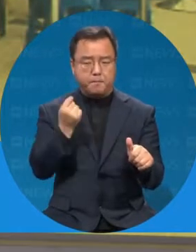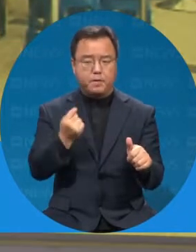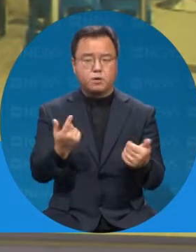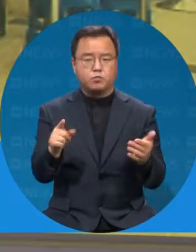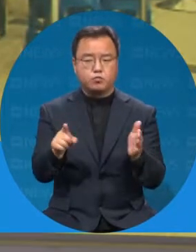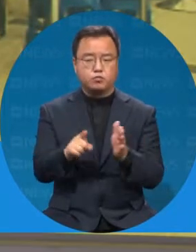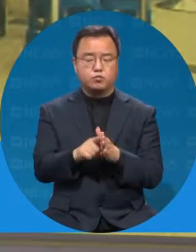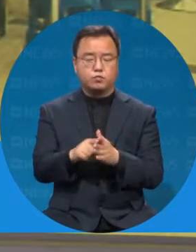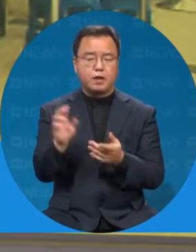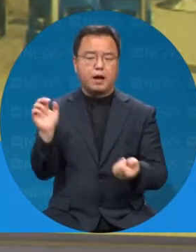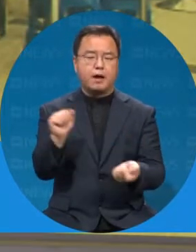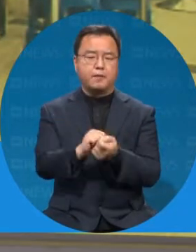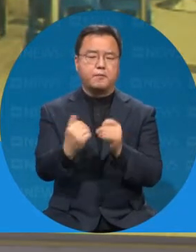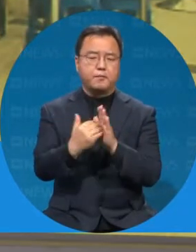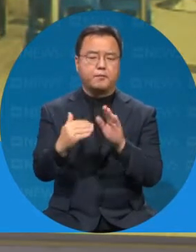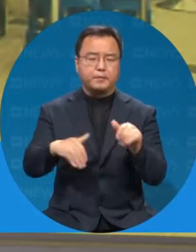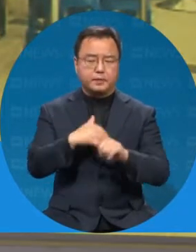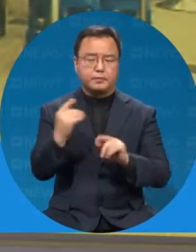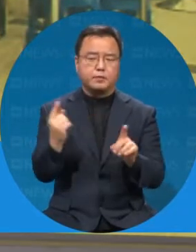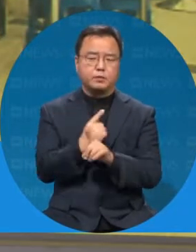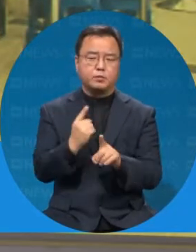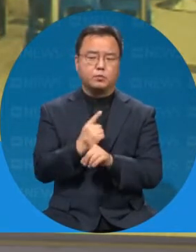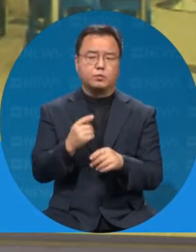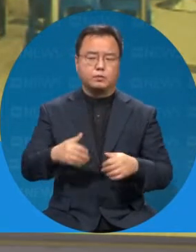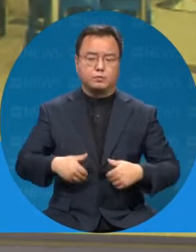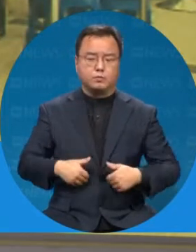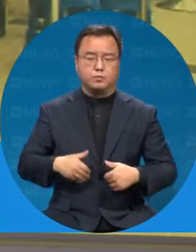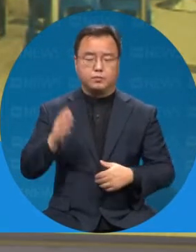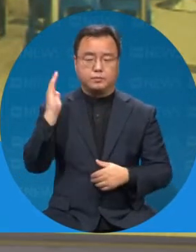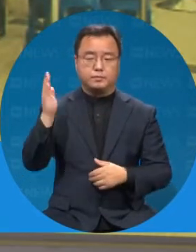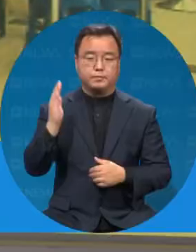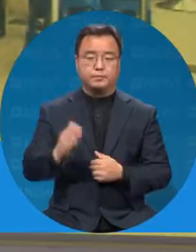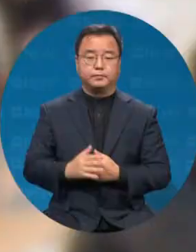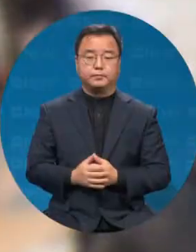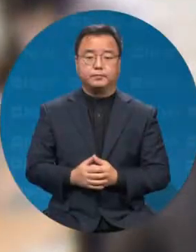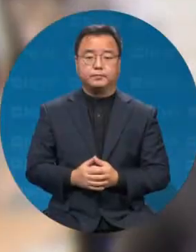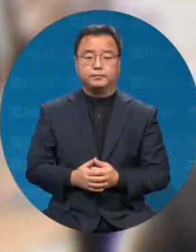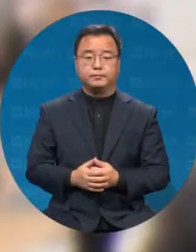개편해야 한다는 지적이 나오고 있습니다 서진 속기사 입니다